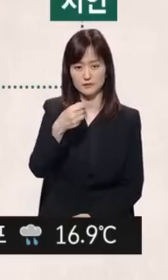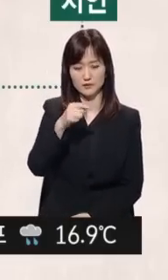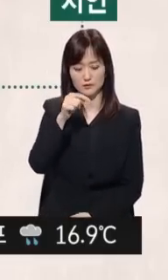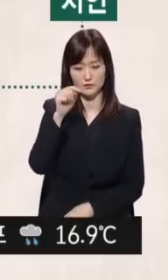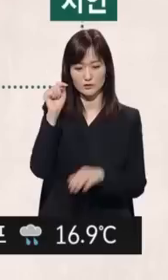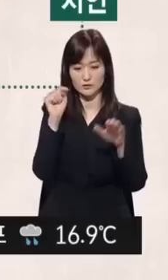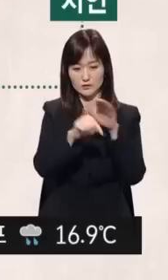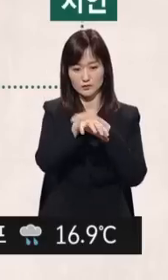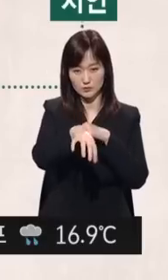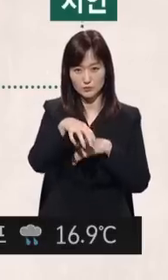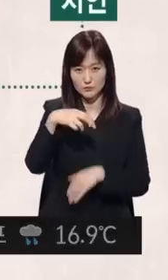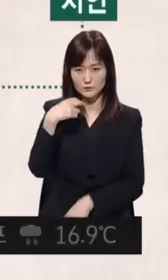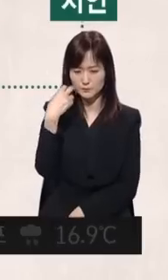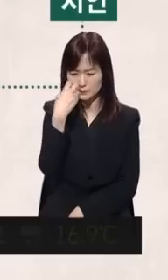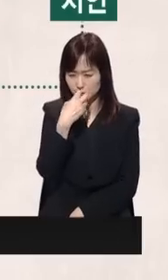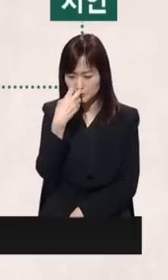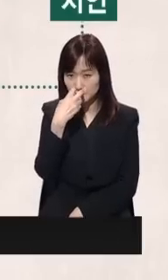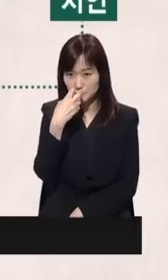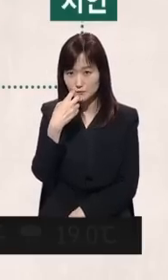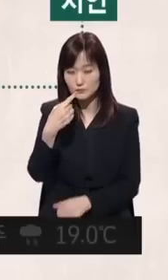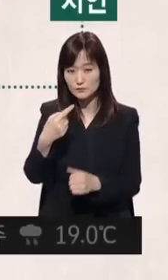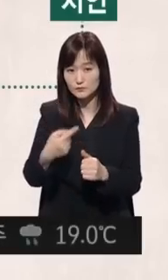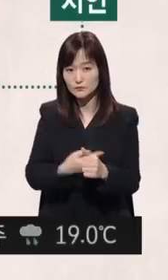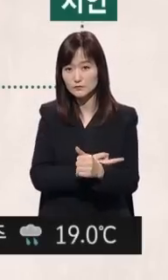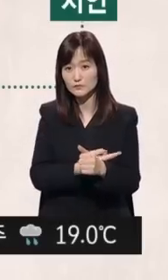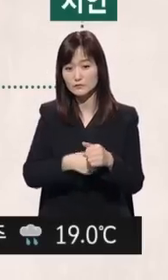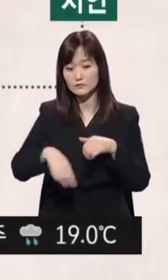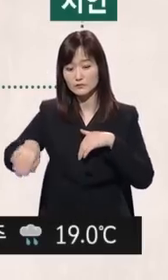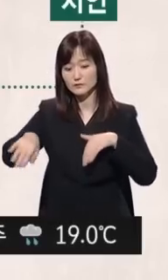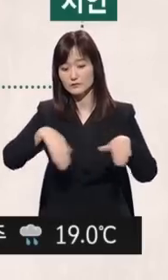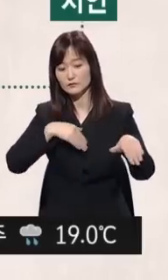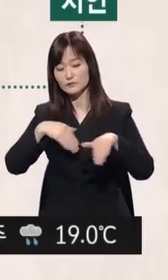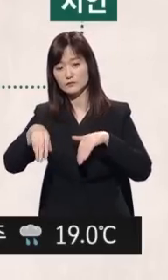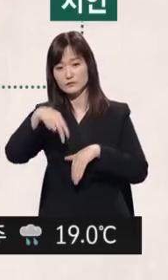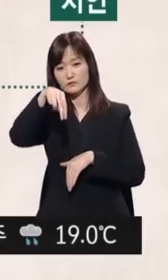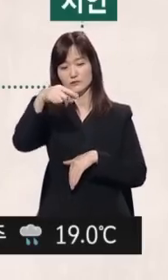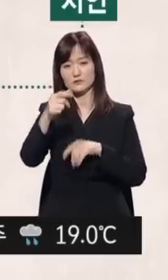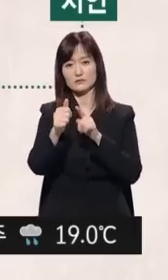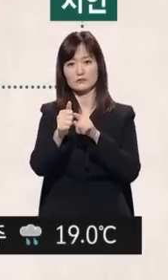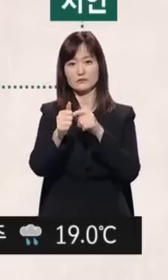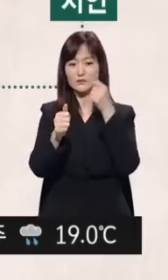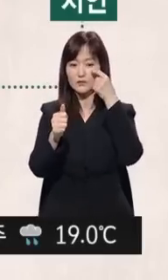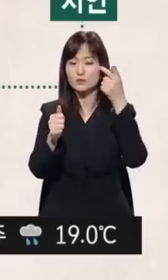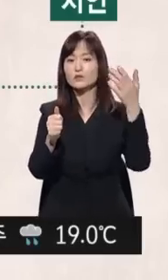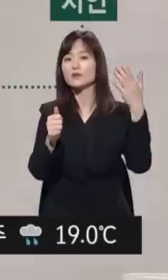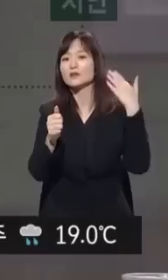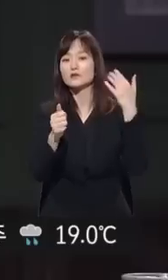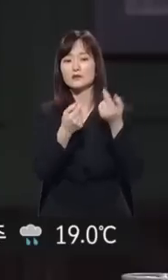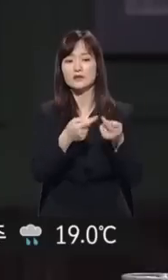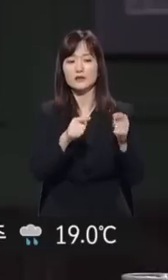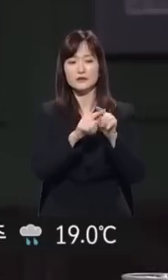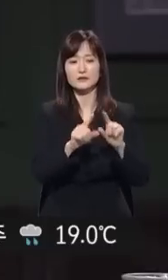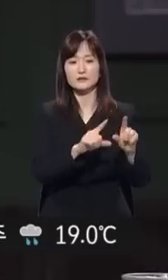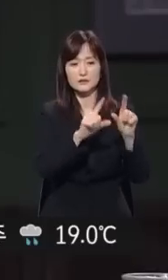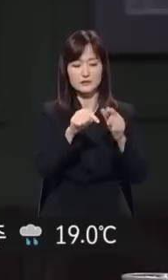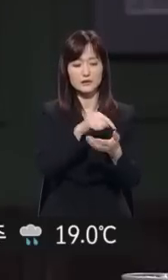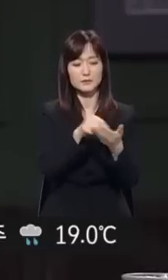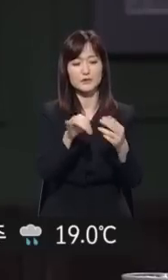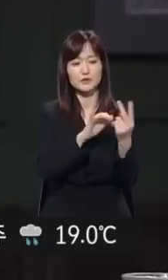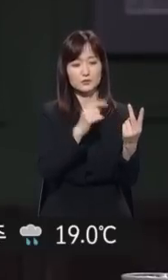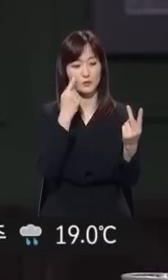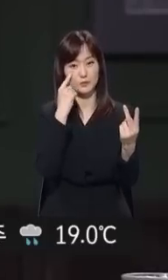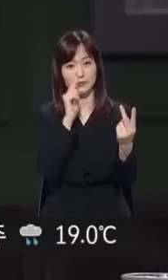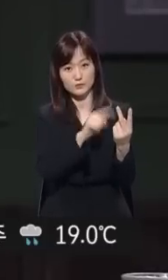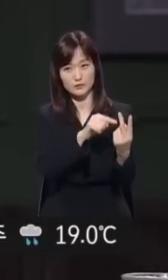장소를 수색하고 있었는데요 그러다가 우연히 길에서이 송씨랑 6개월쯤 전에 잠시 한 집에 살았던이 피해자 두 명을